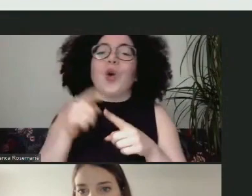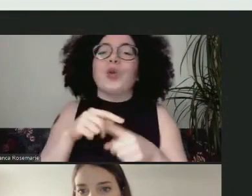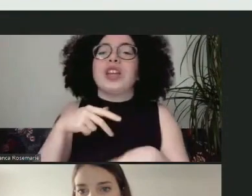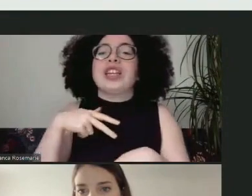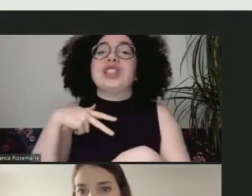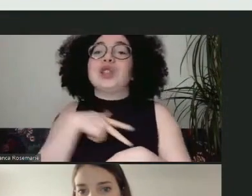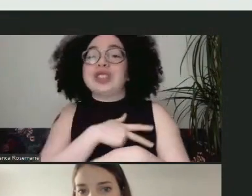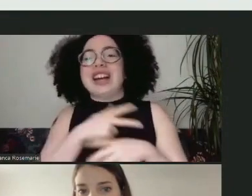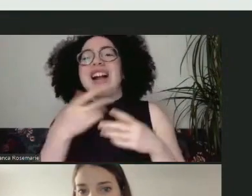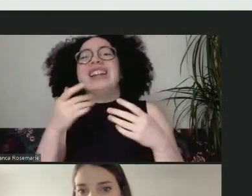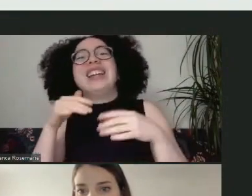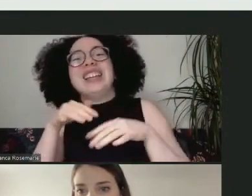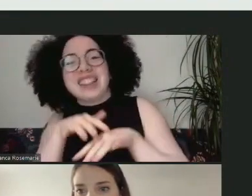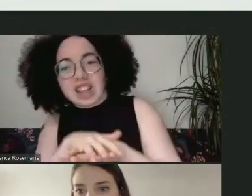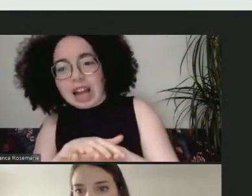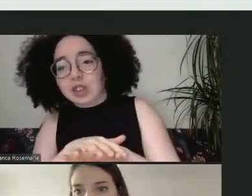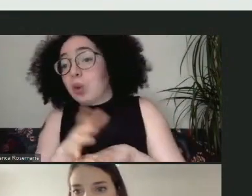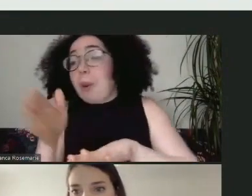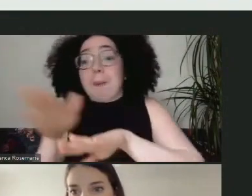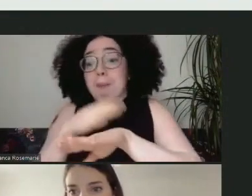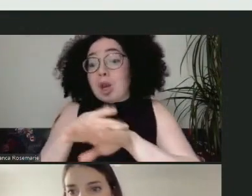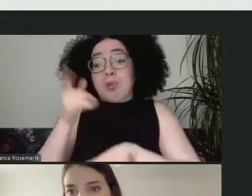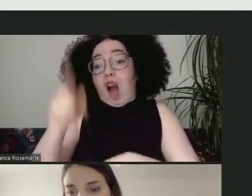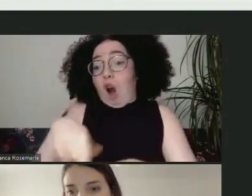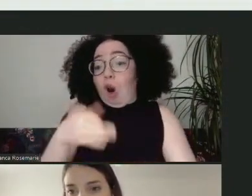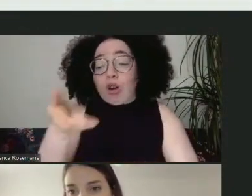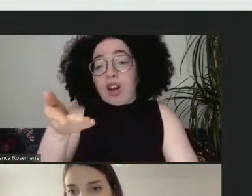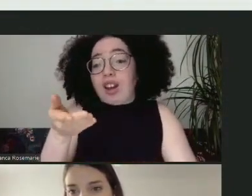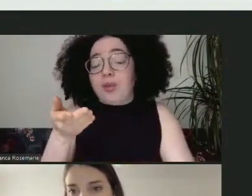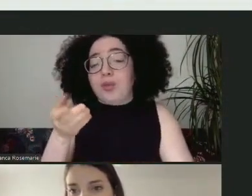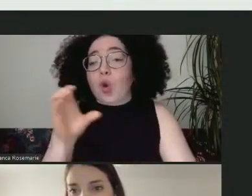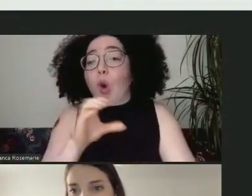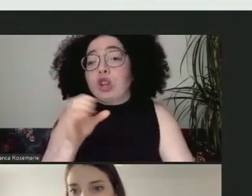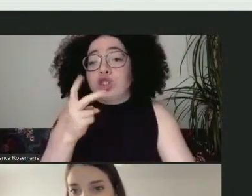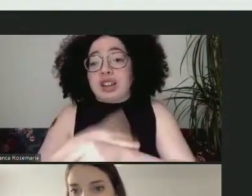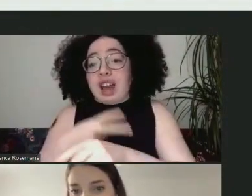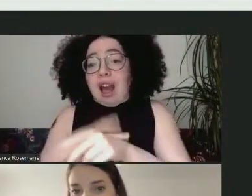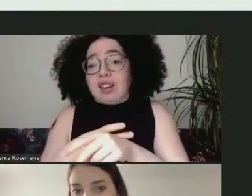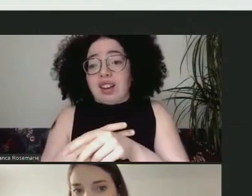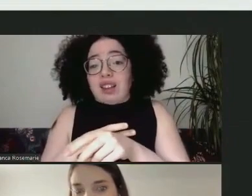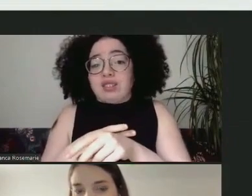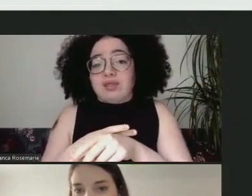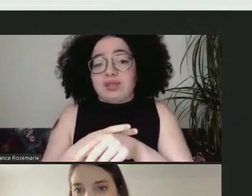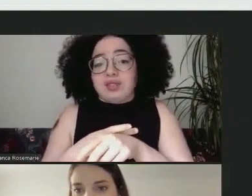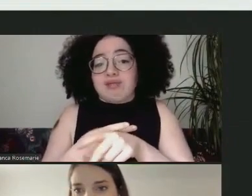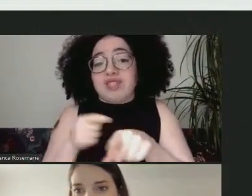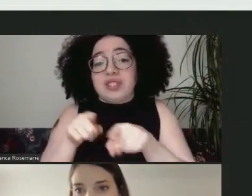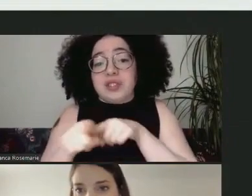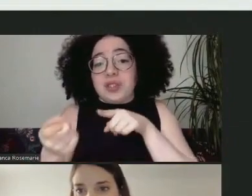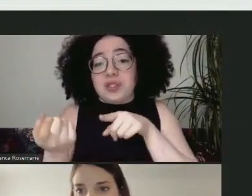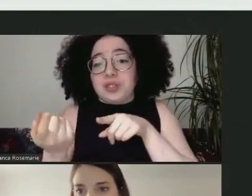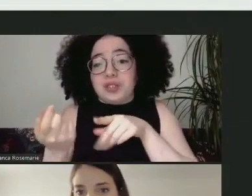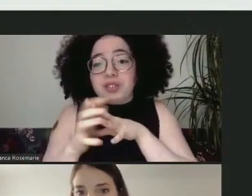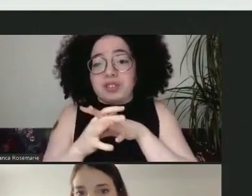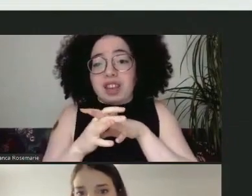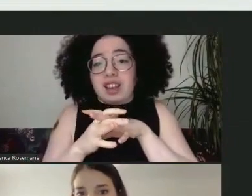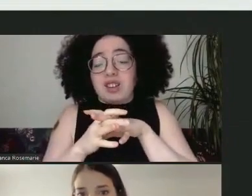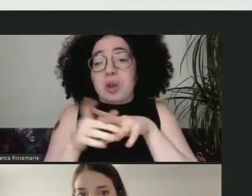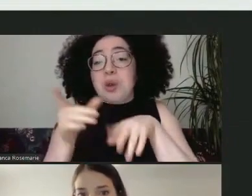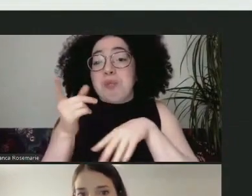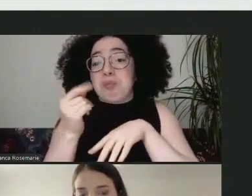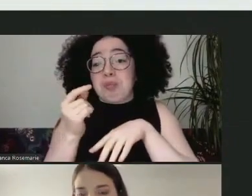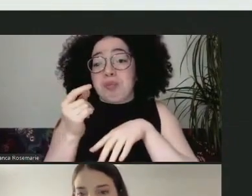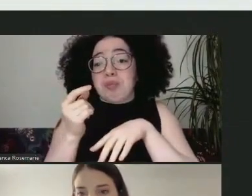Also es geht um Themen wie Sehen, Hören oder zum Beispiel auch um chronisch kranke